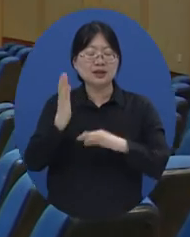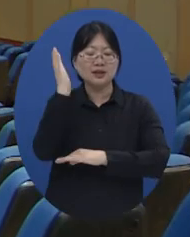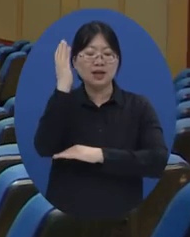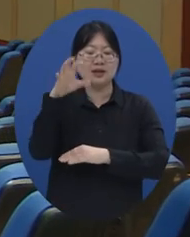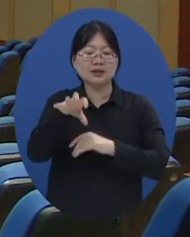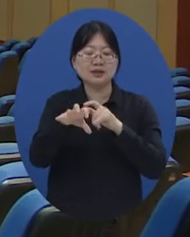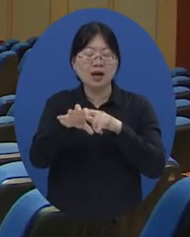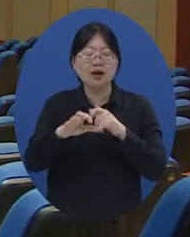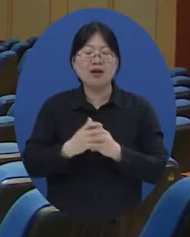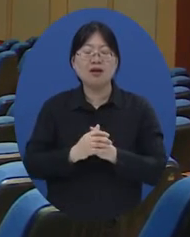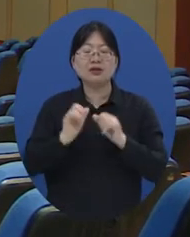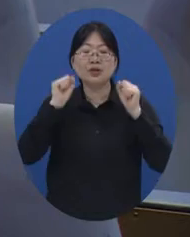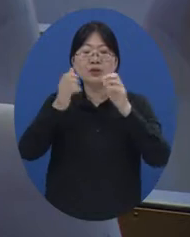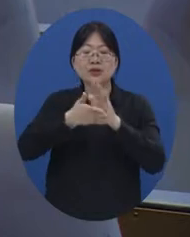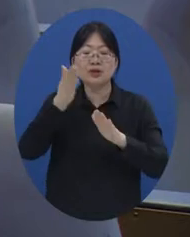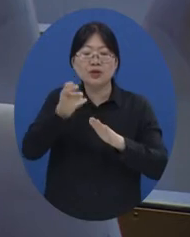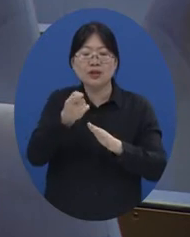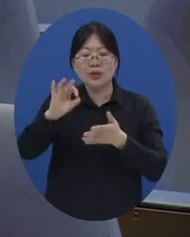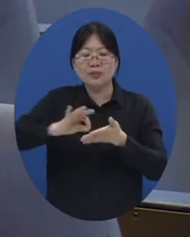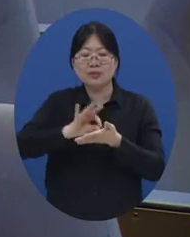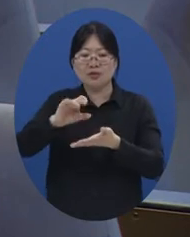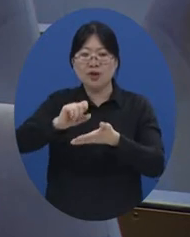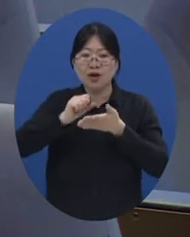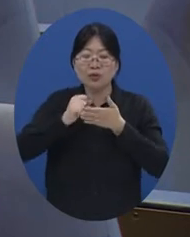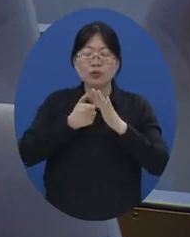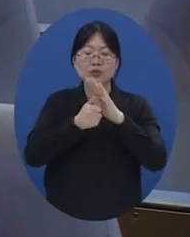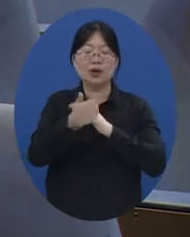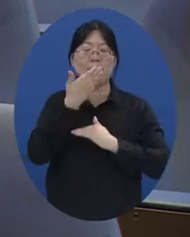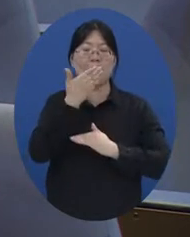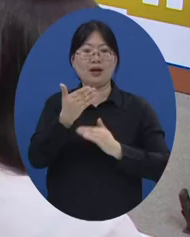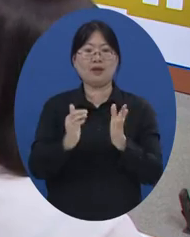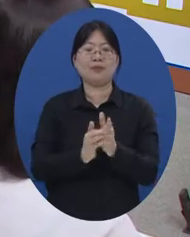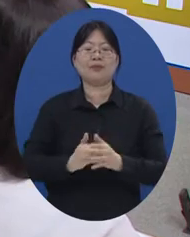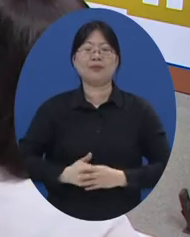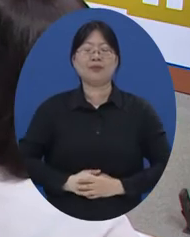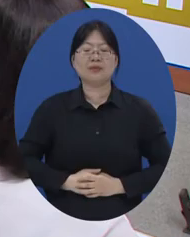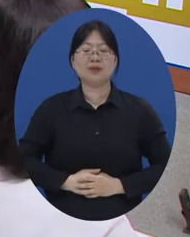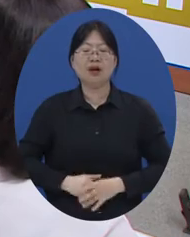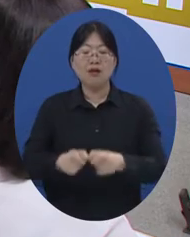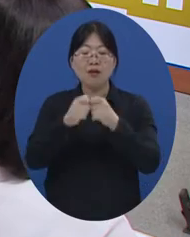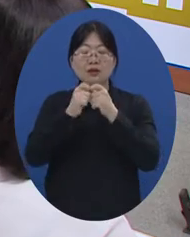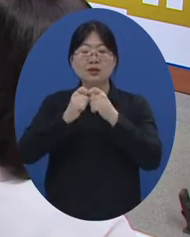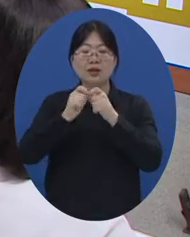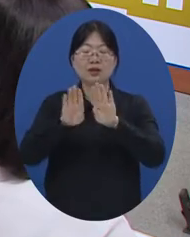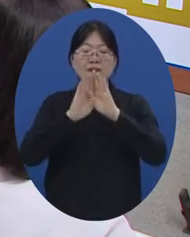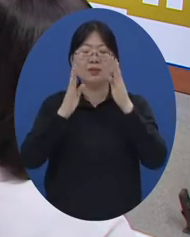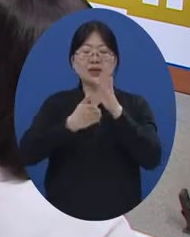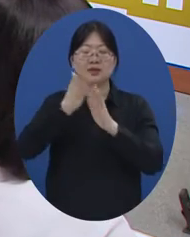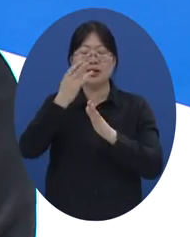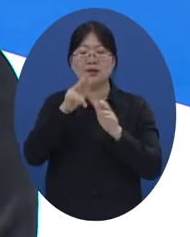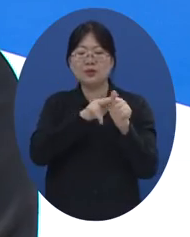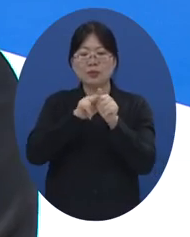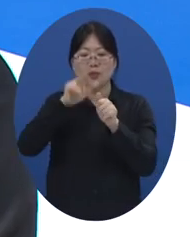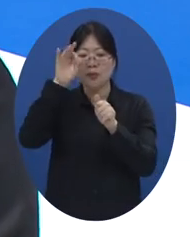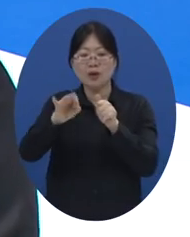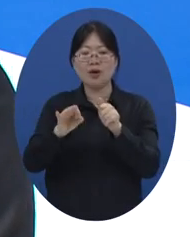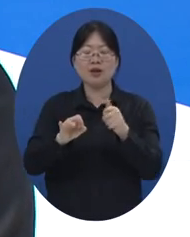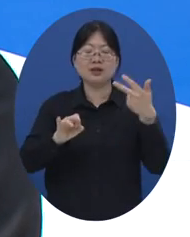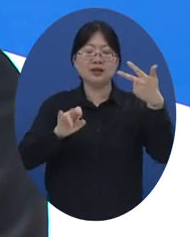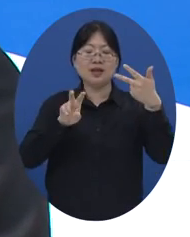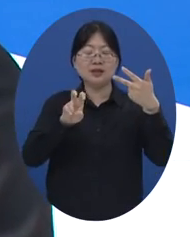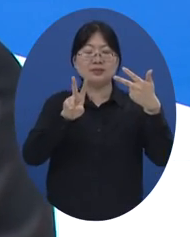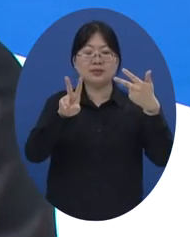체육시설 등 도 최소한의 비용으로 이용이 가능하도록 했습니다 구체적인 개방 시설 정보는 4r 7월